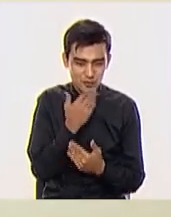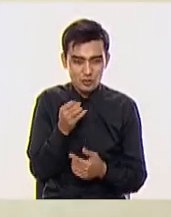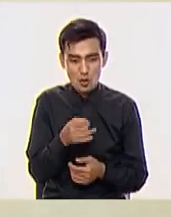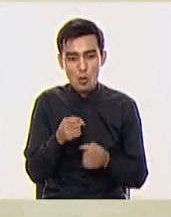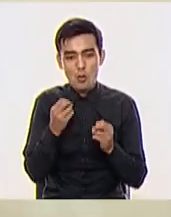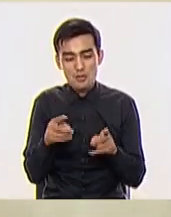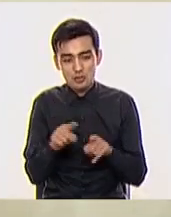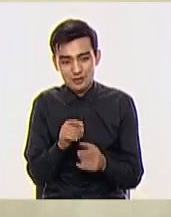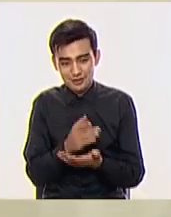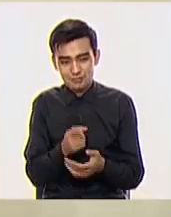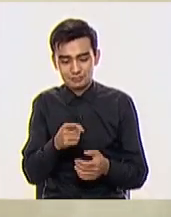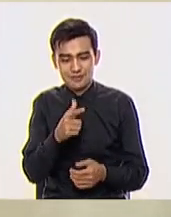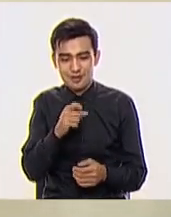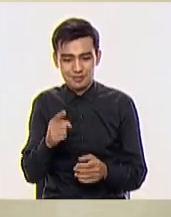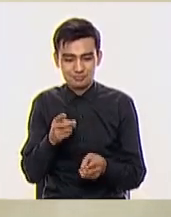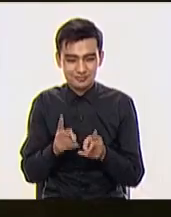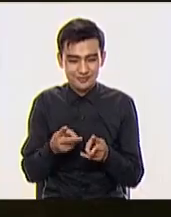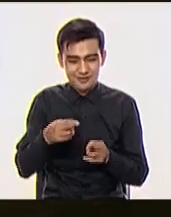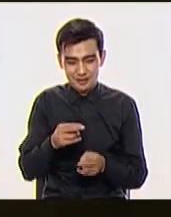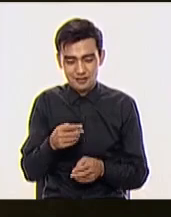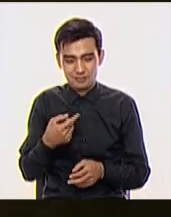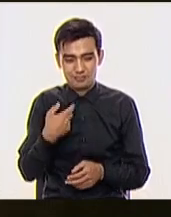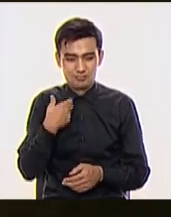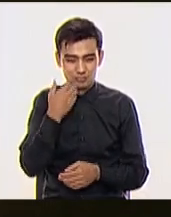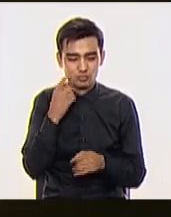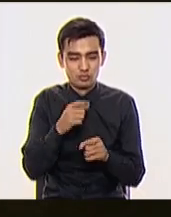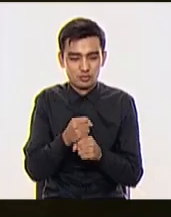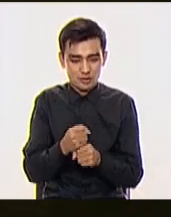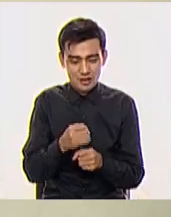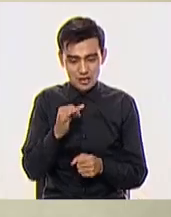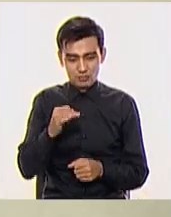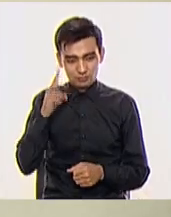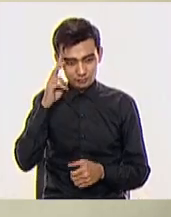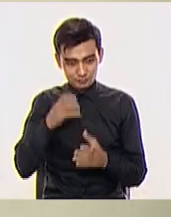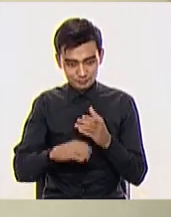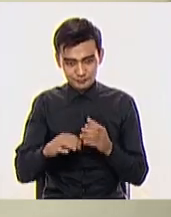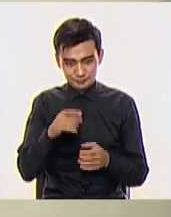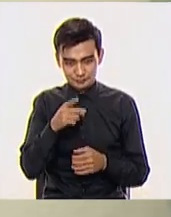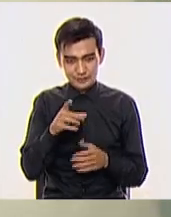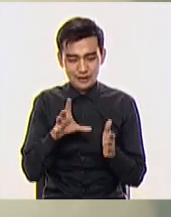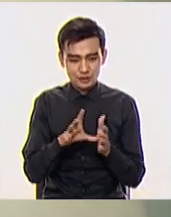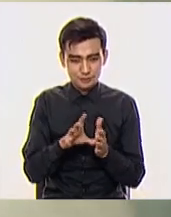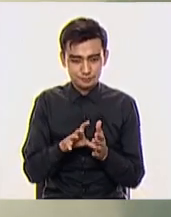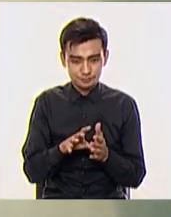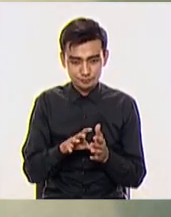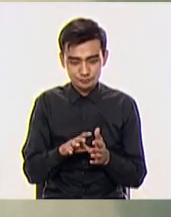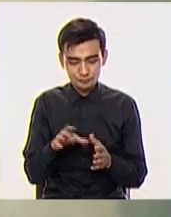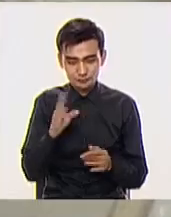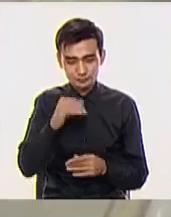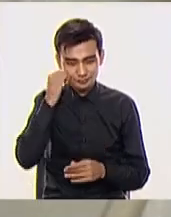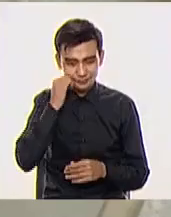қауіпті болса да, газ балонды асауқат дайындау үшін пайдаланамыз деп отыр. Ал кәріз жүйесі мен нау электр сым тетіктерінің